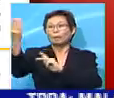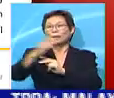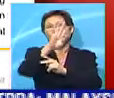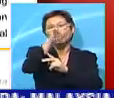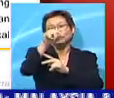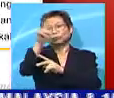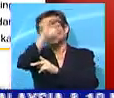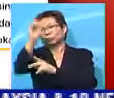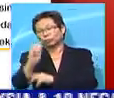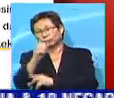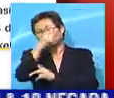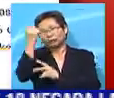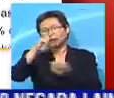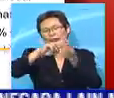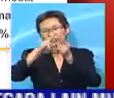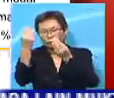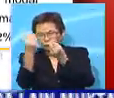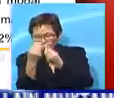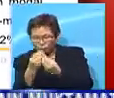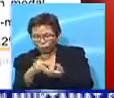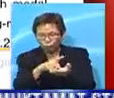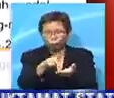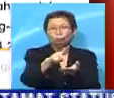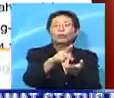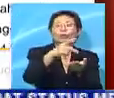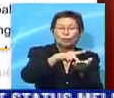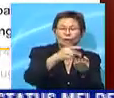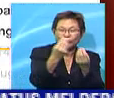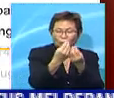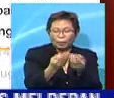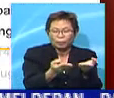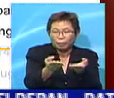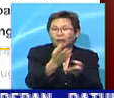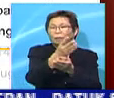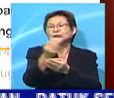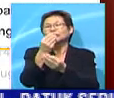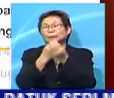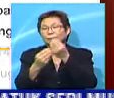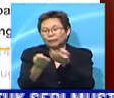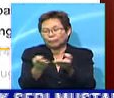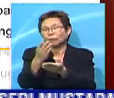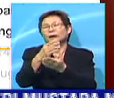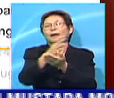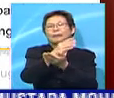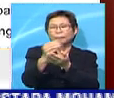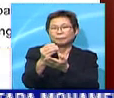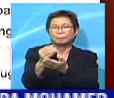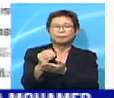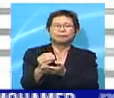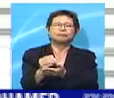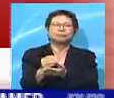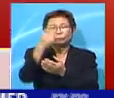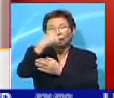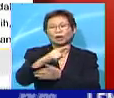berikutan rasionalisasi perbelanjaan untuk bekalan dan perkhidmatan selain pertumbuhan sederhana untuk perbelanjaan emolumen